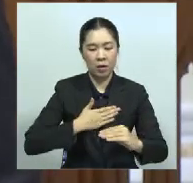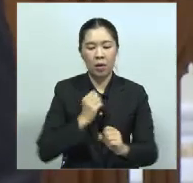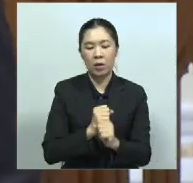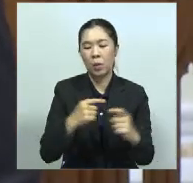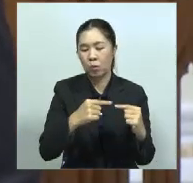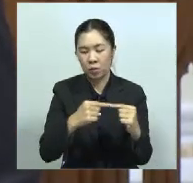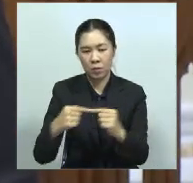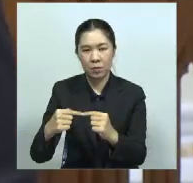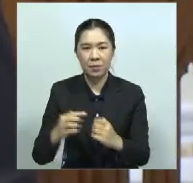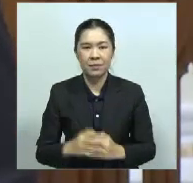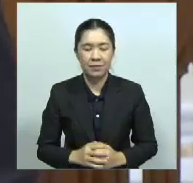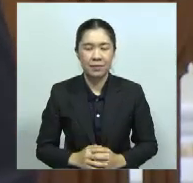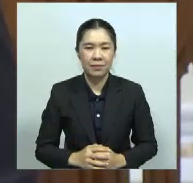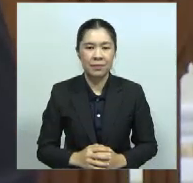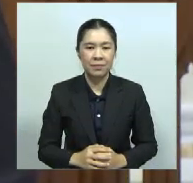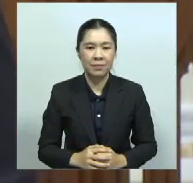ไปนั่นแหละ